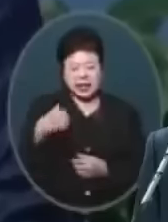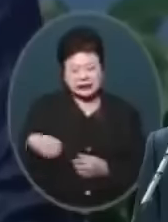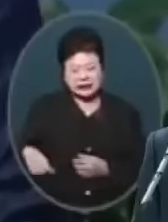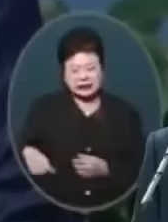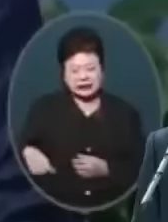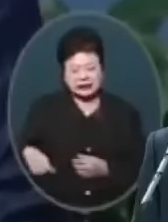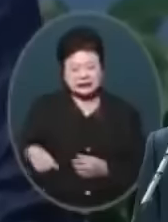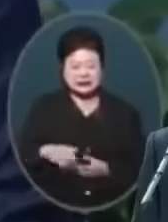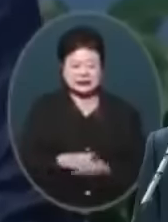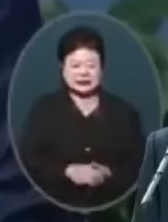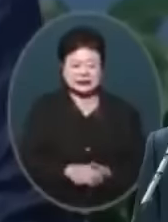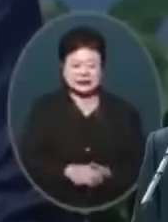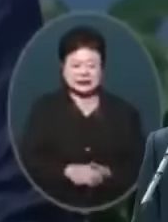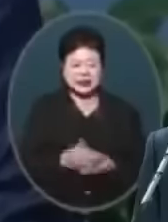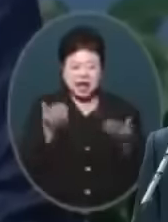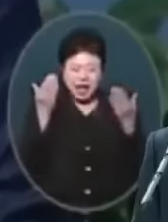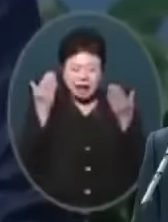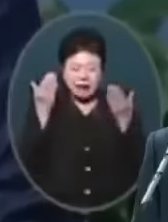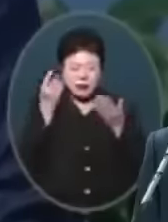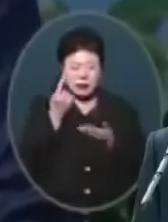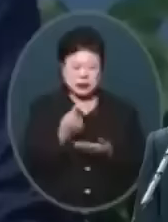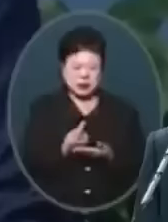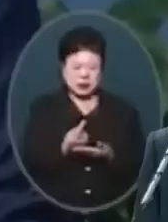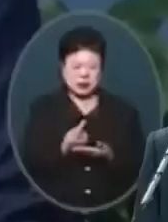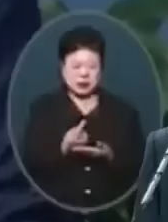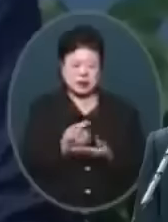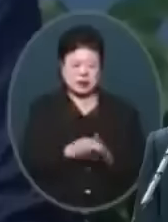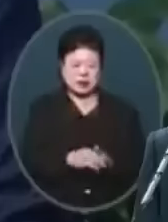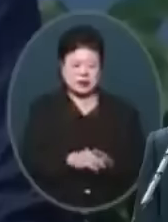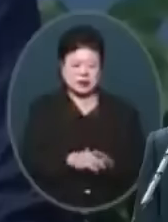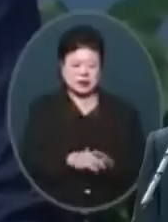아들은 학교 가라고